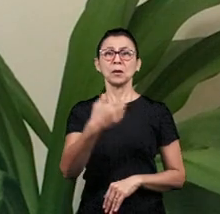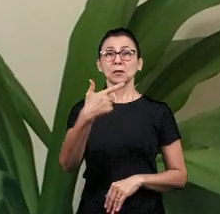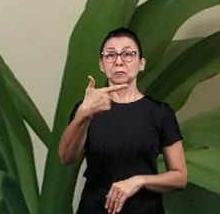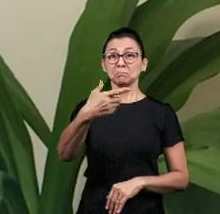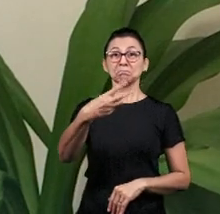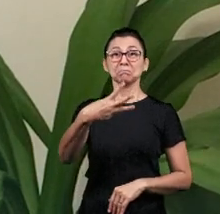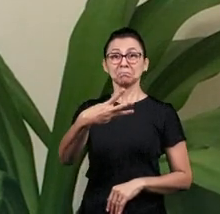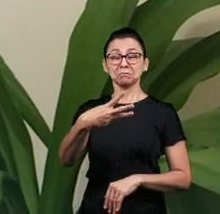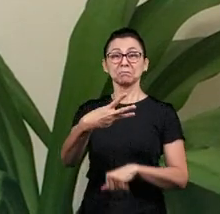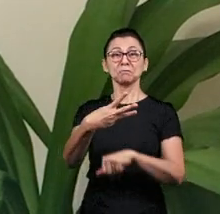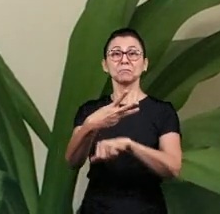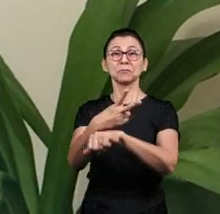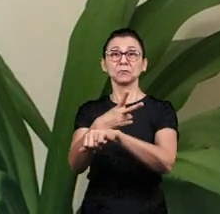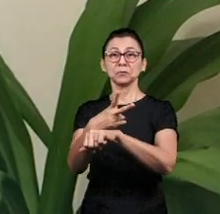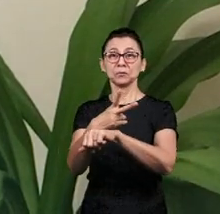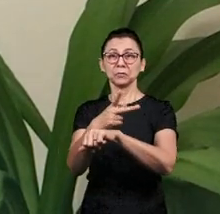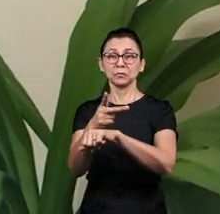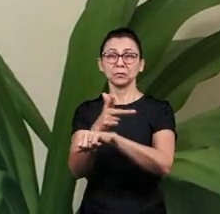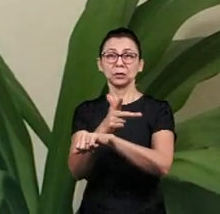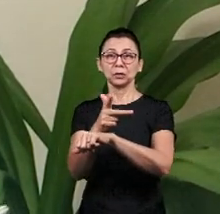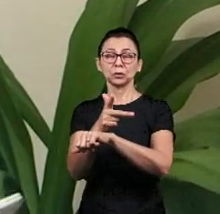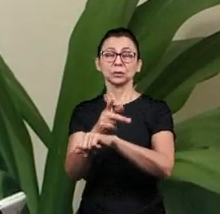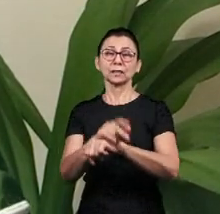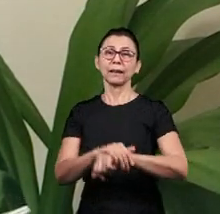23 vidéos